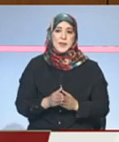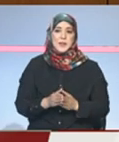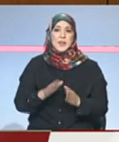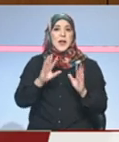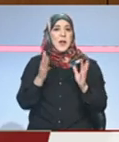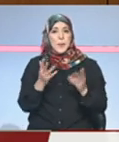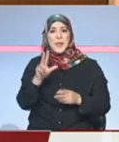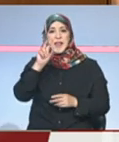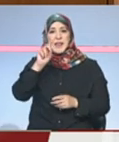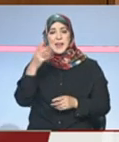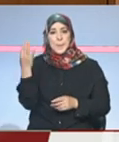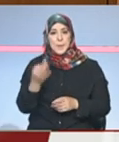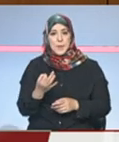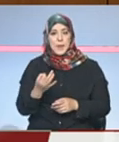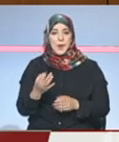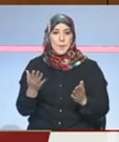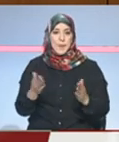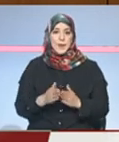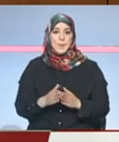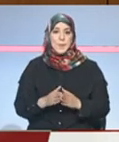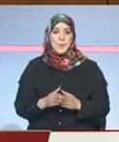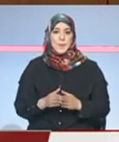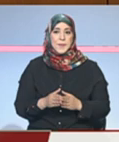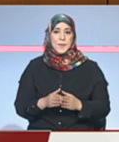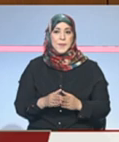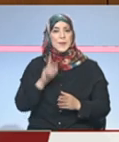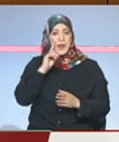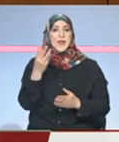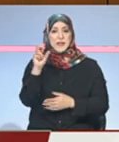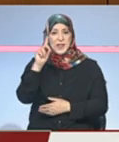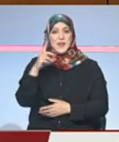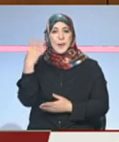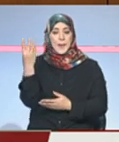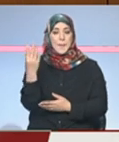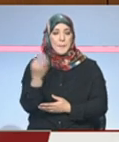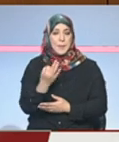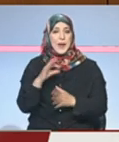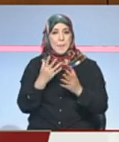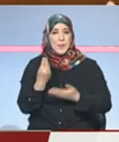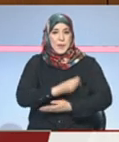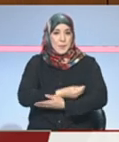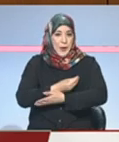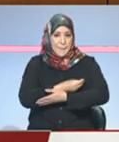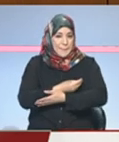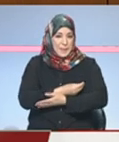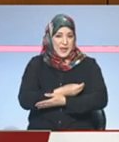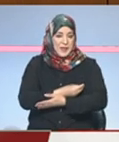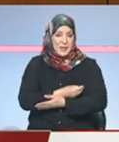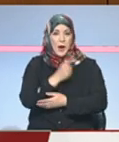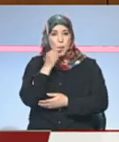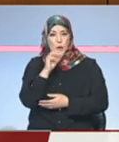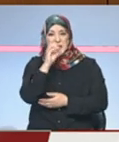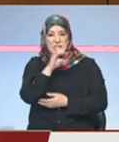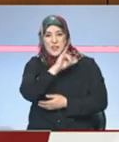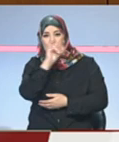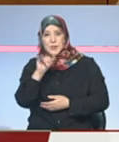أببري 30% منهم سي الولدان، معناتها ما بين 0 و 28 يوم،